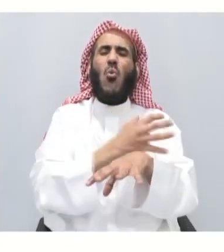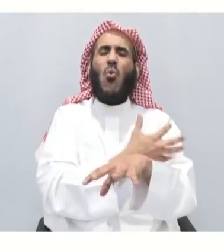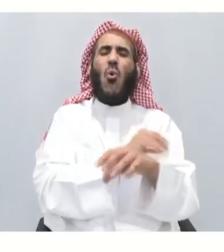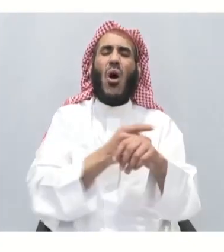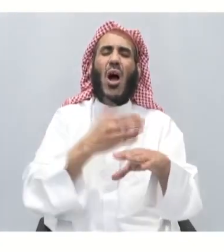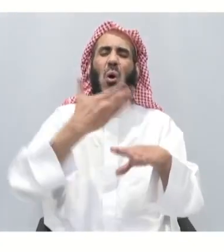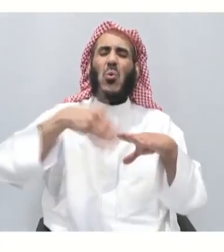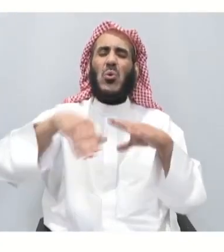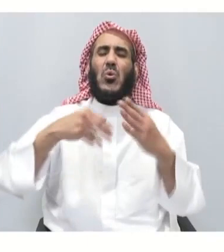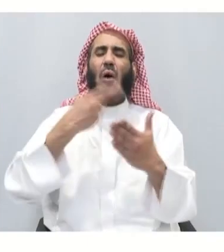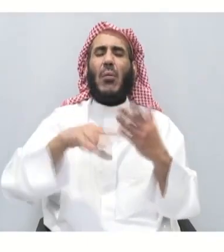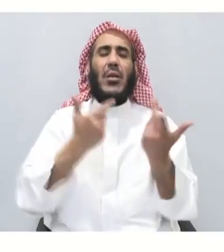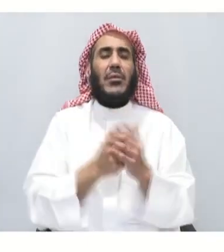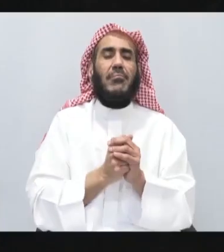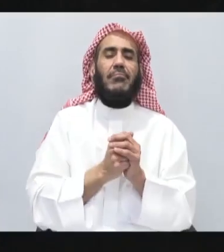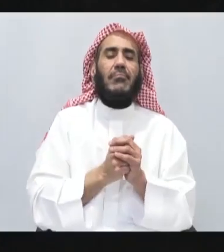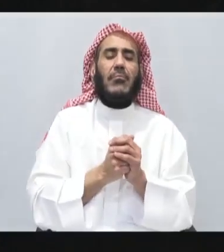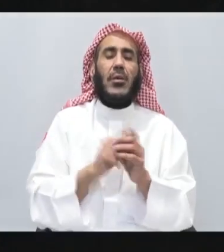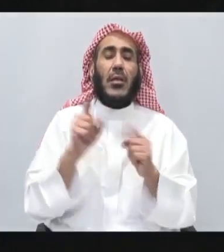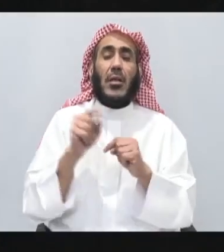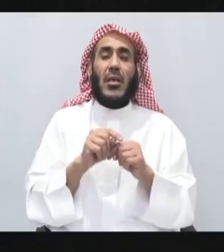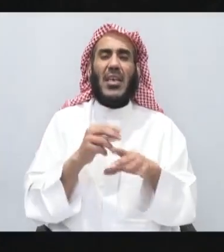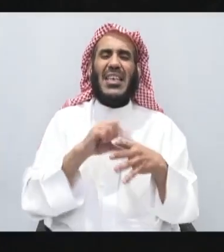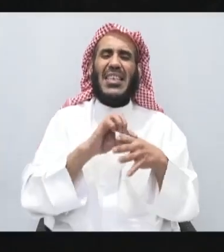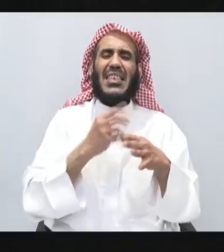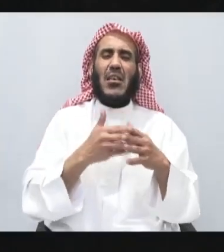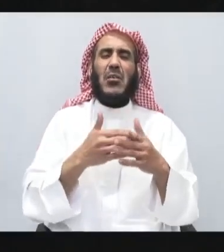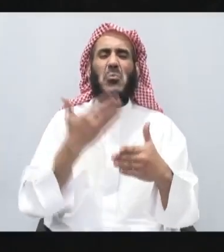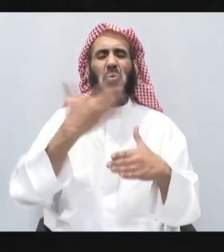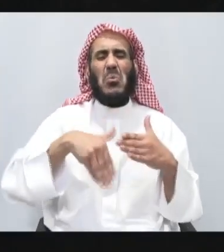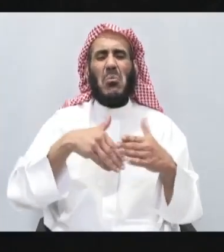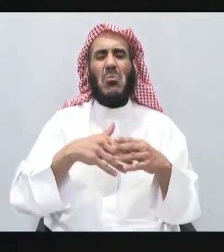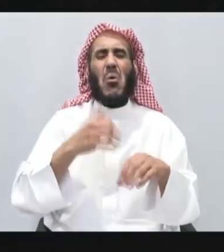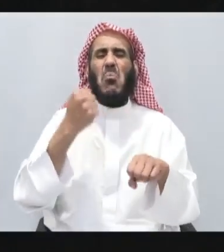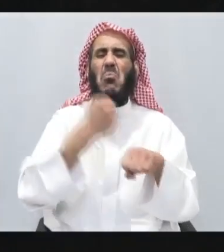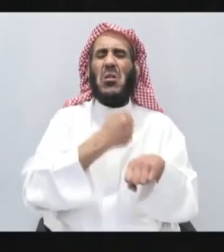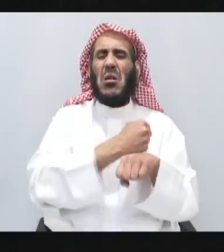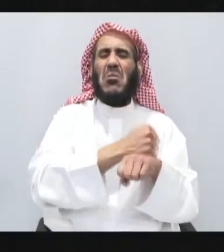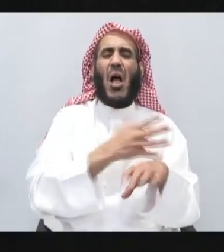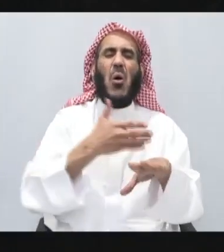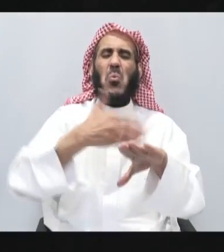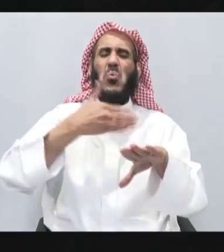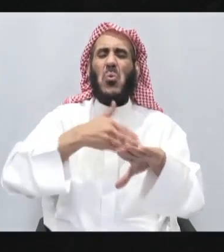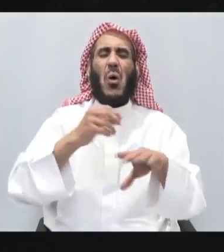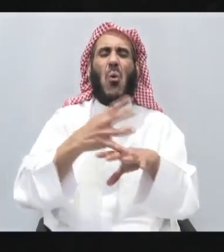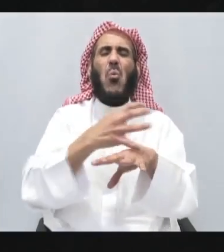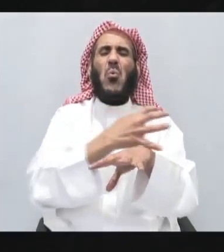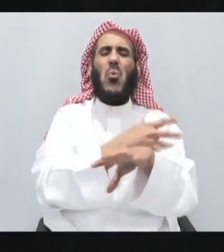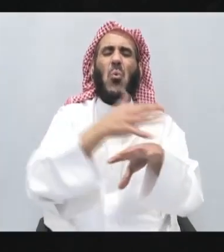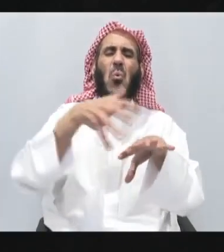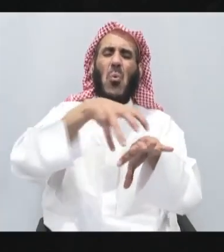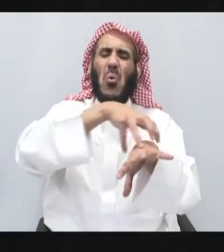الجروح او العمليات ذكرنا ان الجلد احيانا يصاب اما بكدمات او جروح او